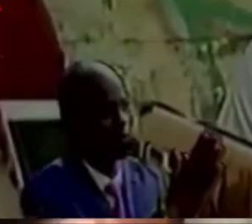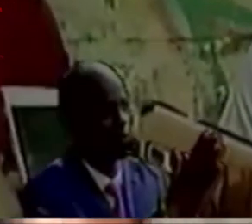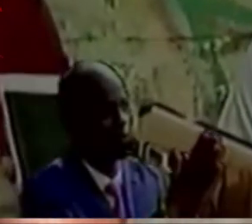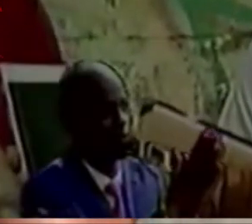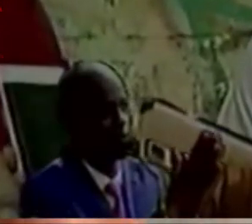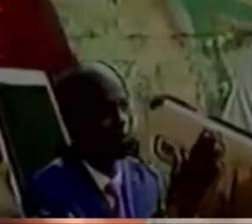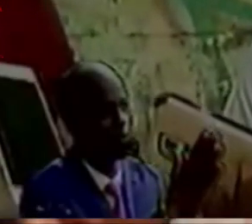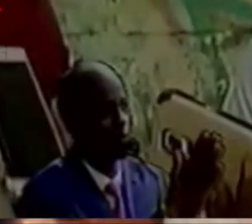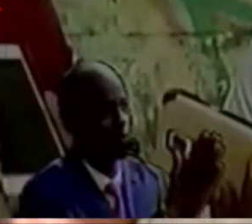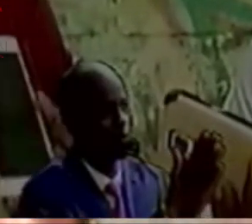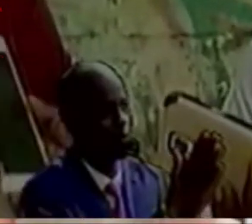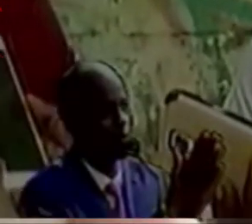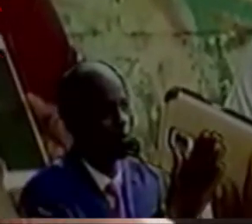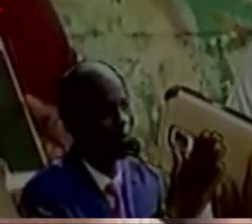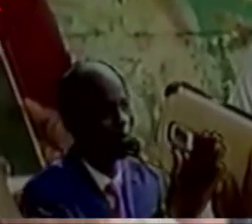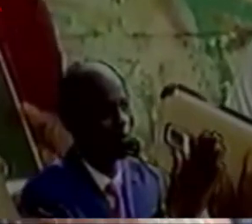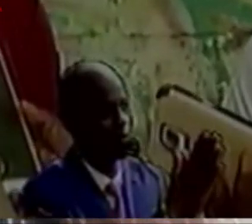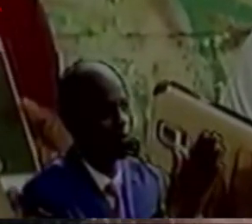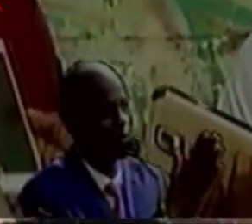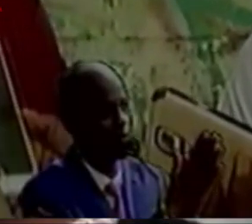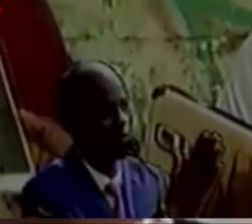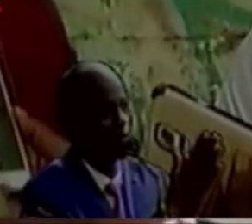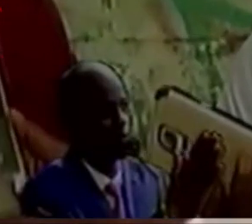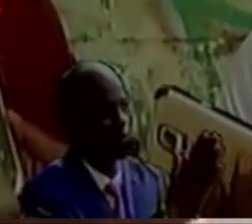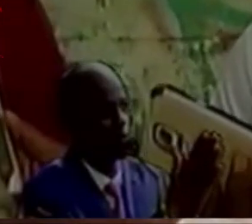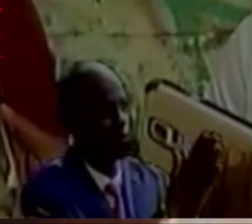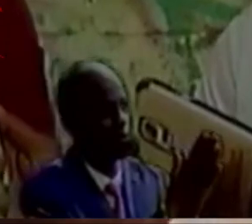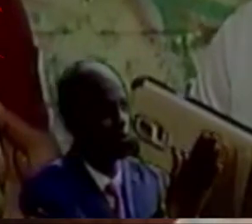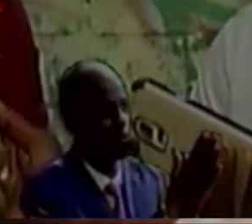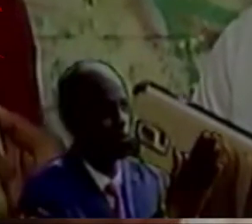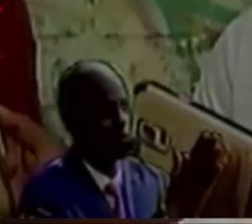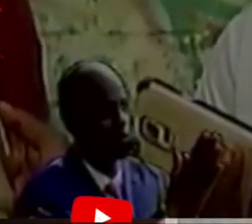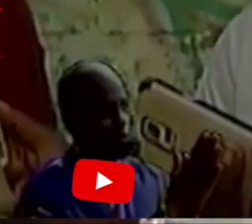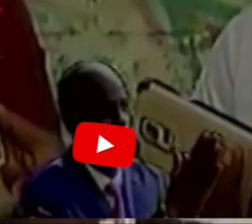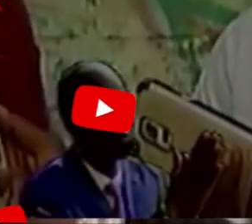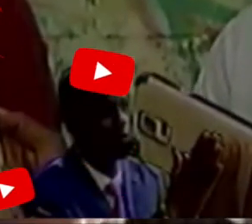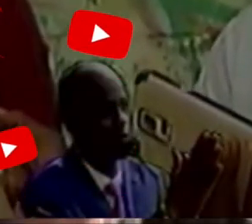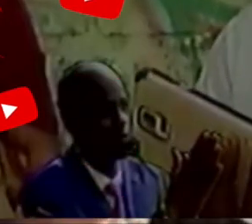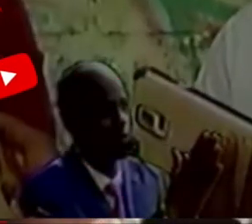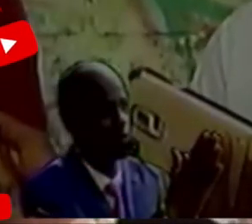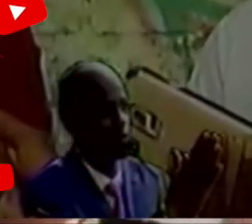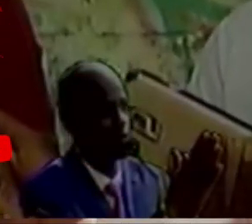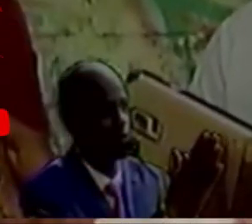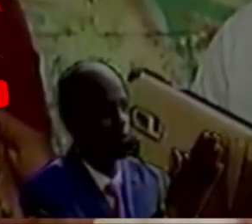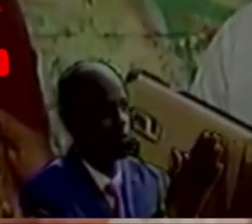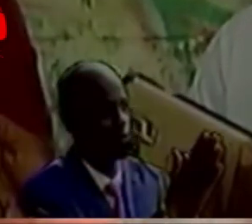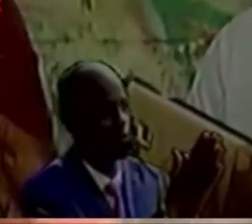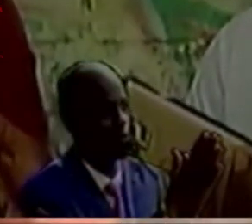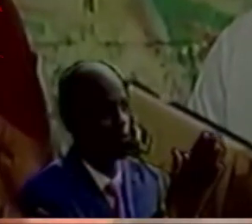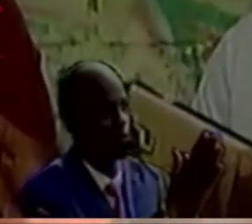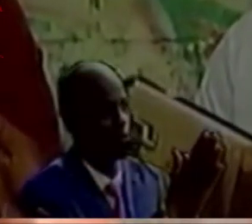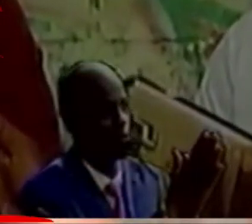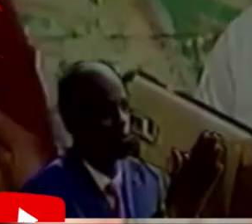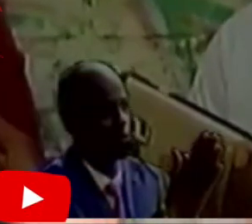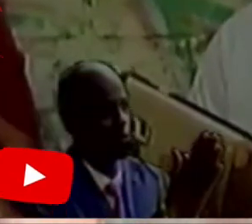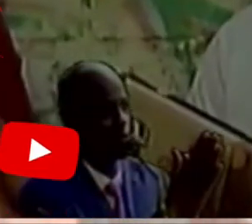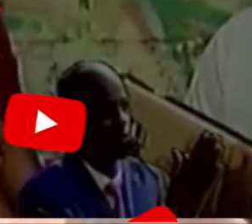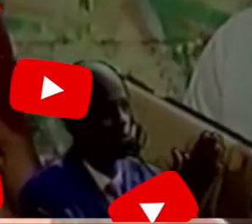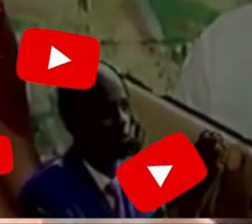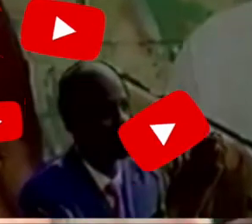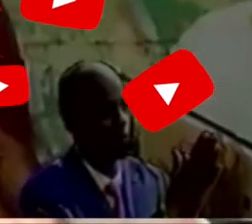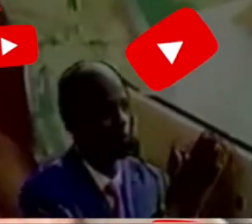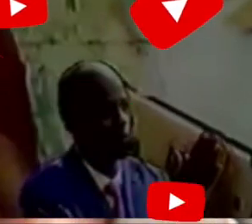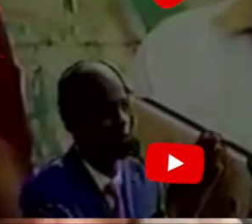avons un programme là, divers que nous avons un programme là, c'était à 11h. Mais la population dit que nous avons tout le monde qui a participé. Nous avons un petit break pour faire